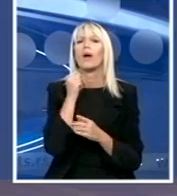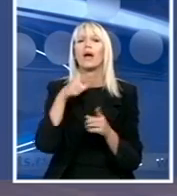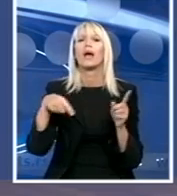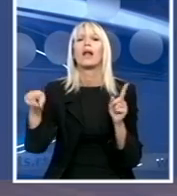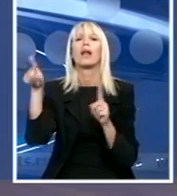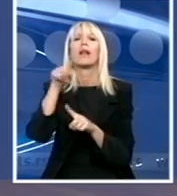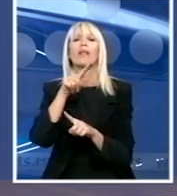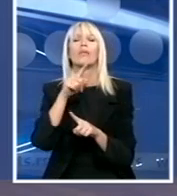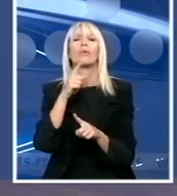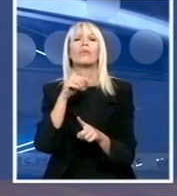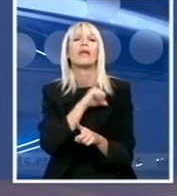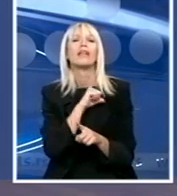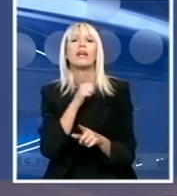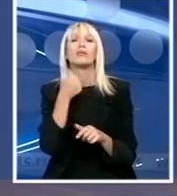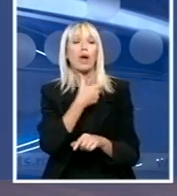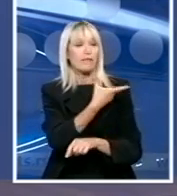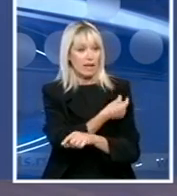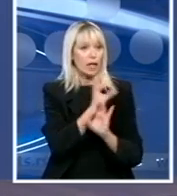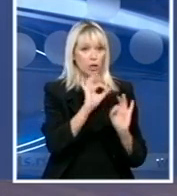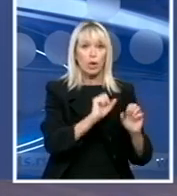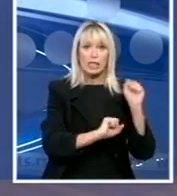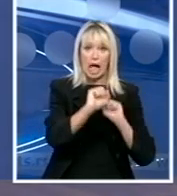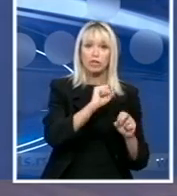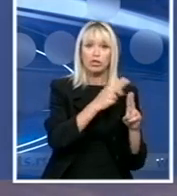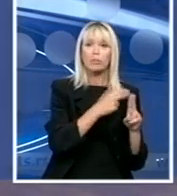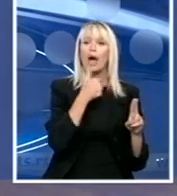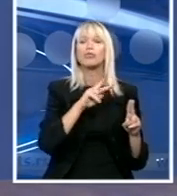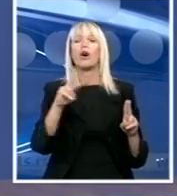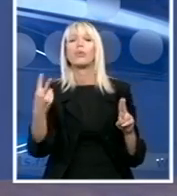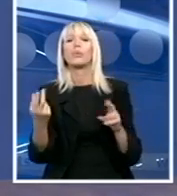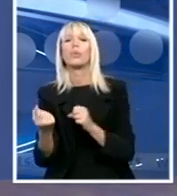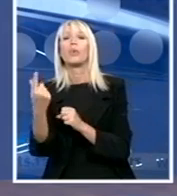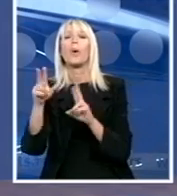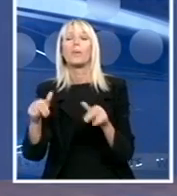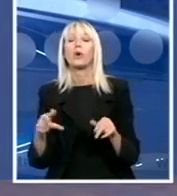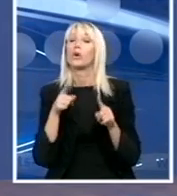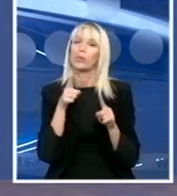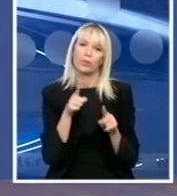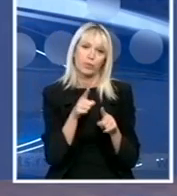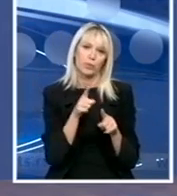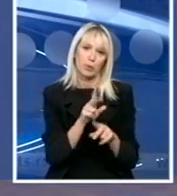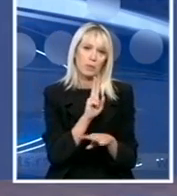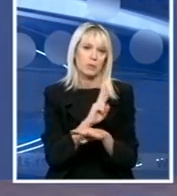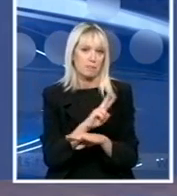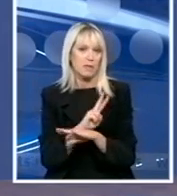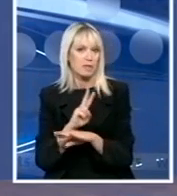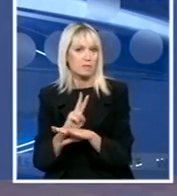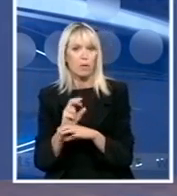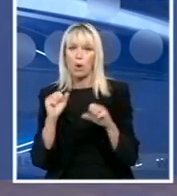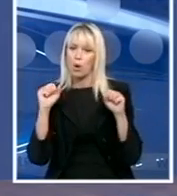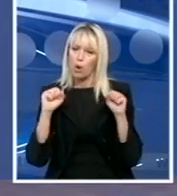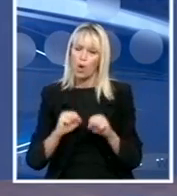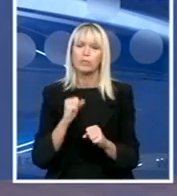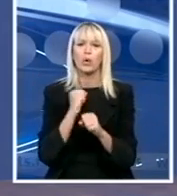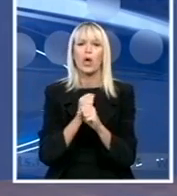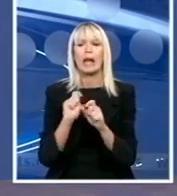su postvakcinalne reakcije. To se intenzivno prati i mogu vam reći vrlo, vrlo ozbiljno rade ljudi koji su